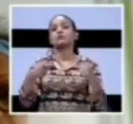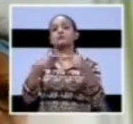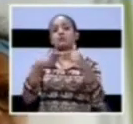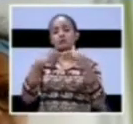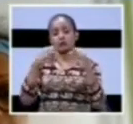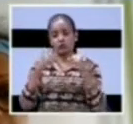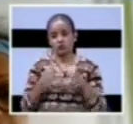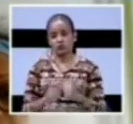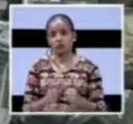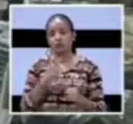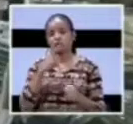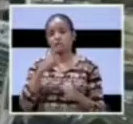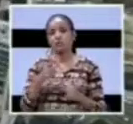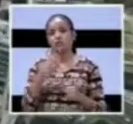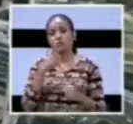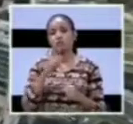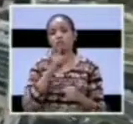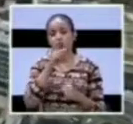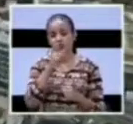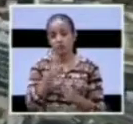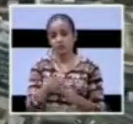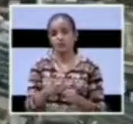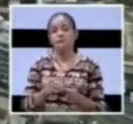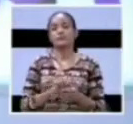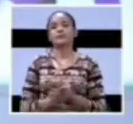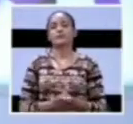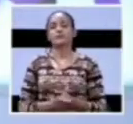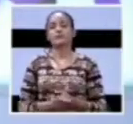እዮም ዝብል እዩ።